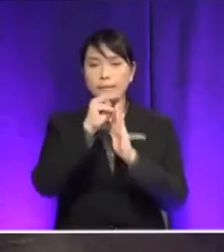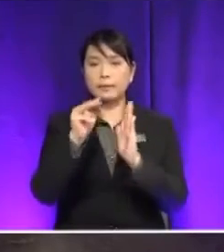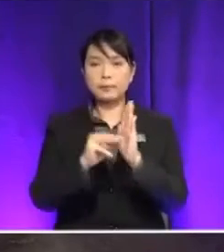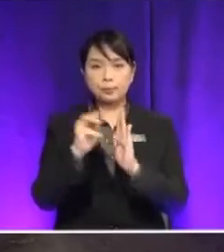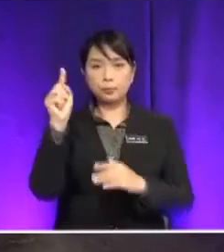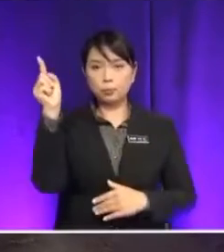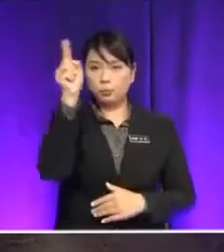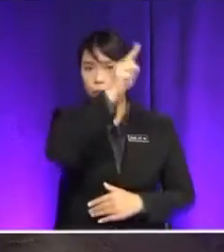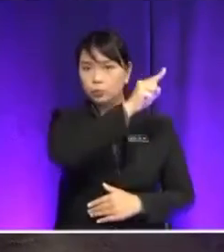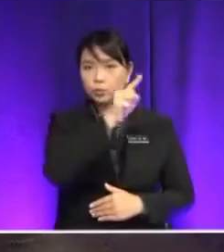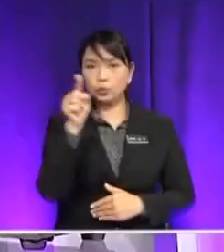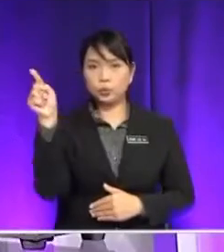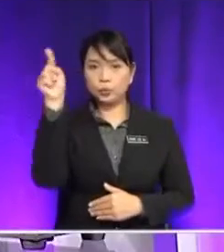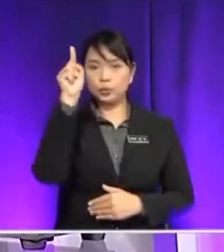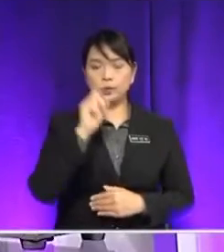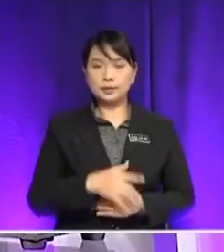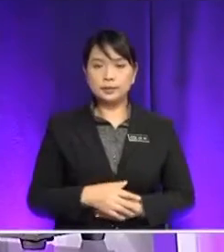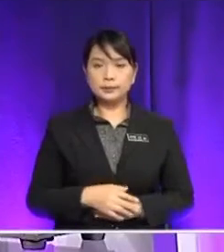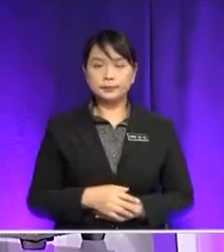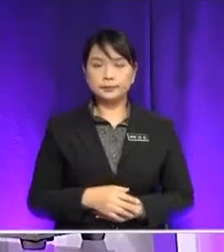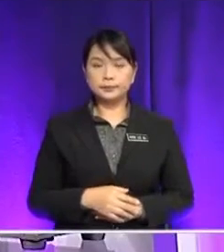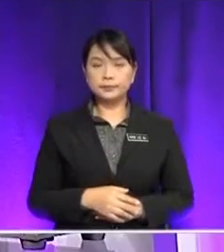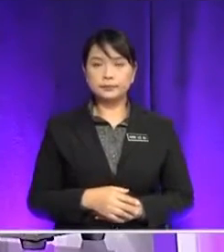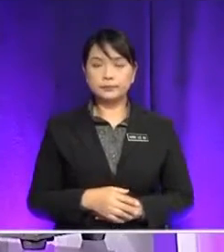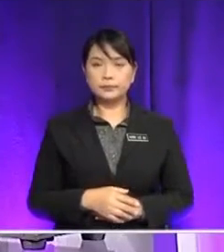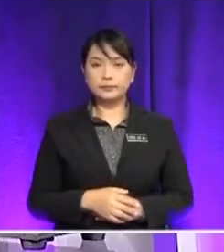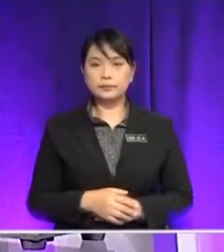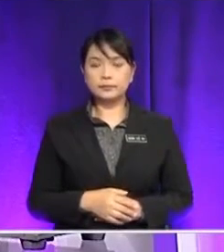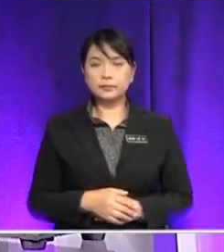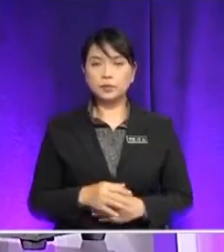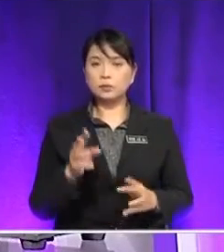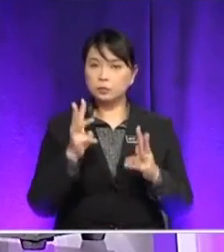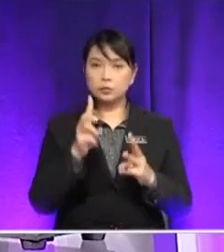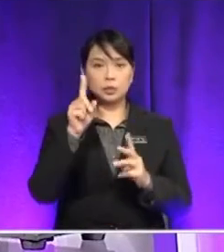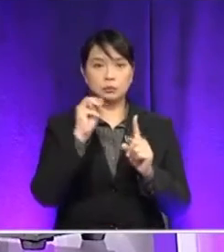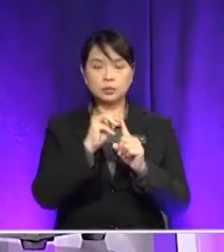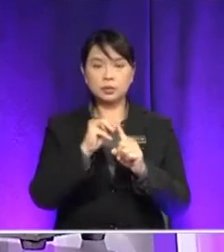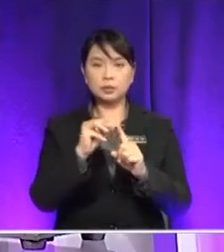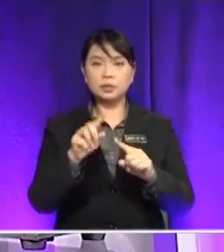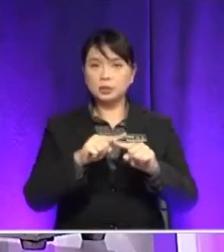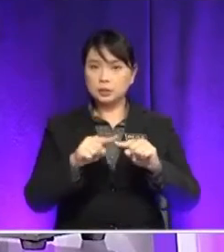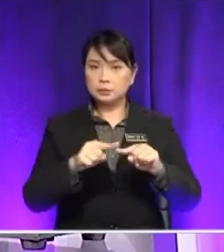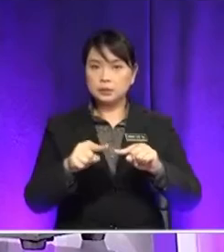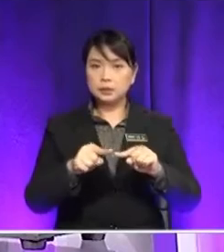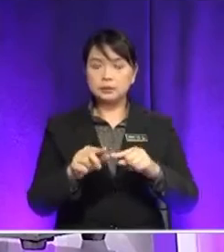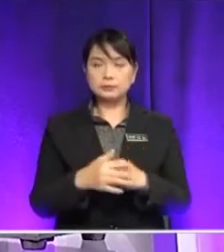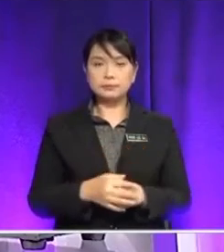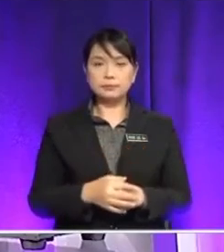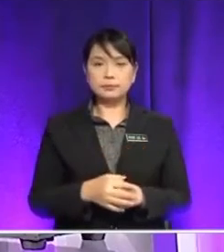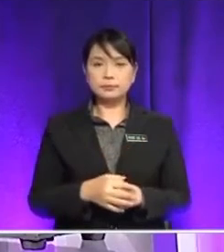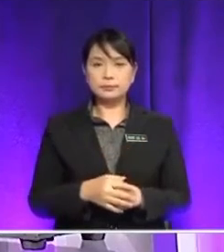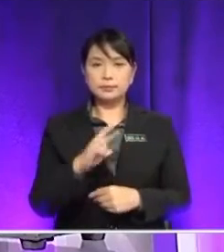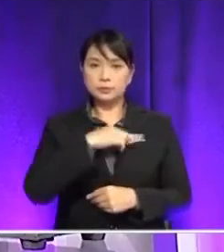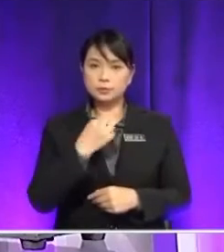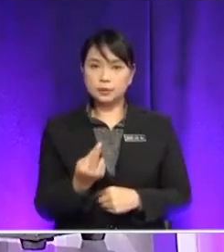diberi walaupun Soalnya ini satu markah Fancy nya satu Makasih kalau hilang satu maka tidak dapat tetap cukup 100 peratus juga